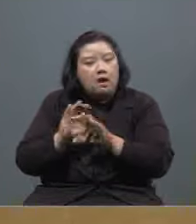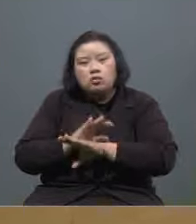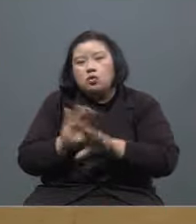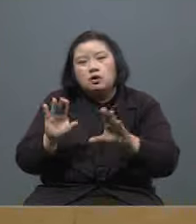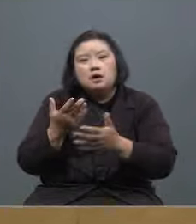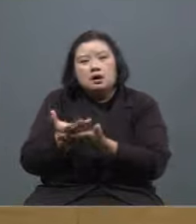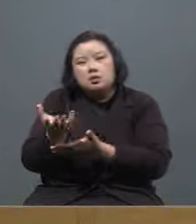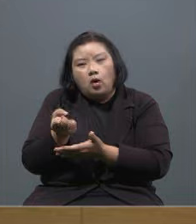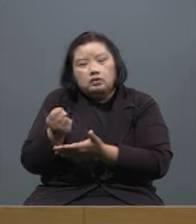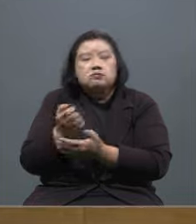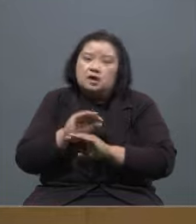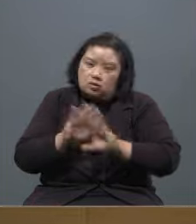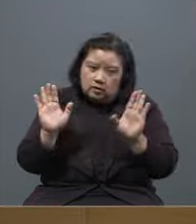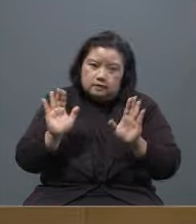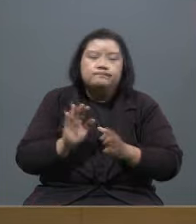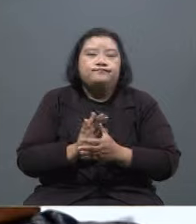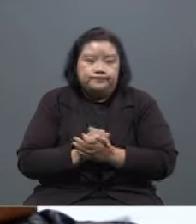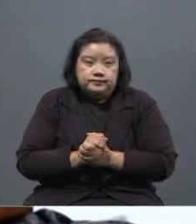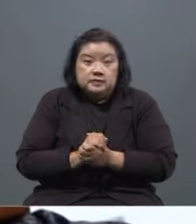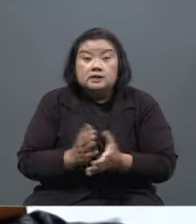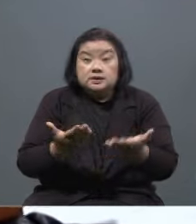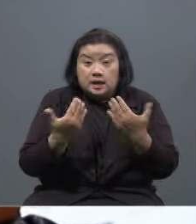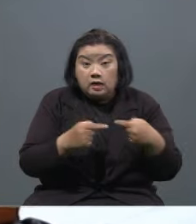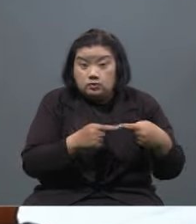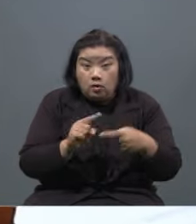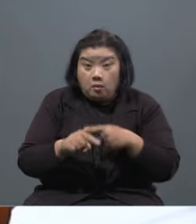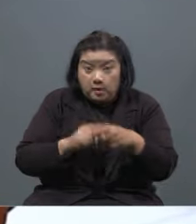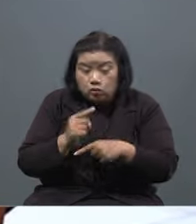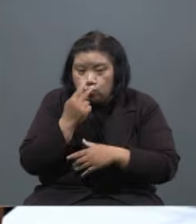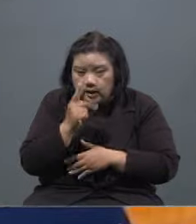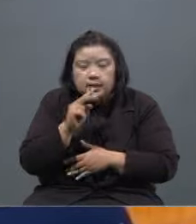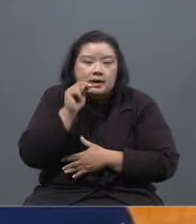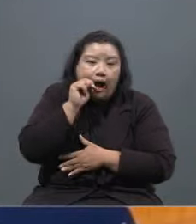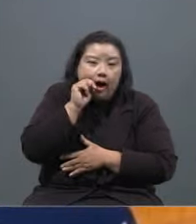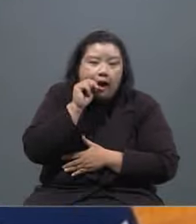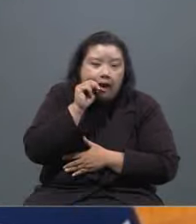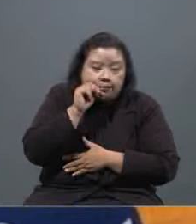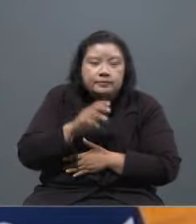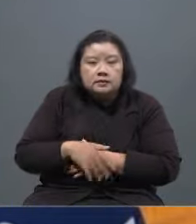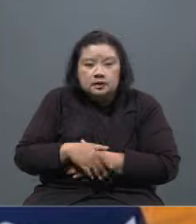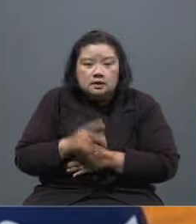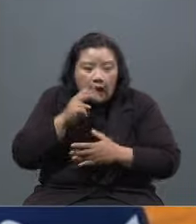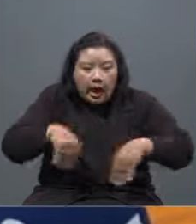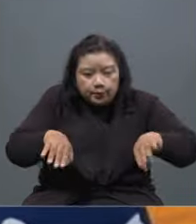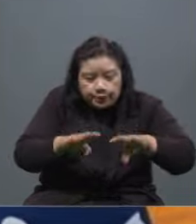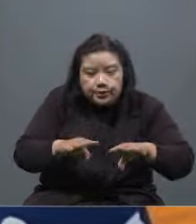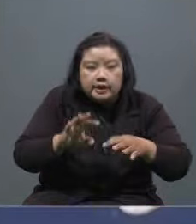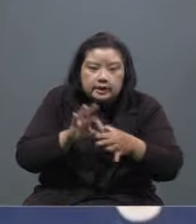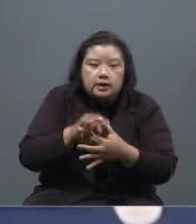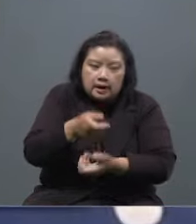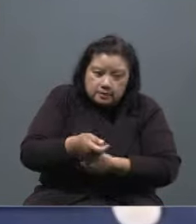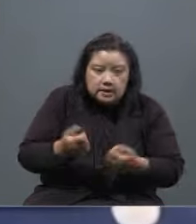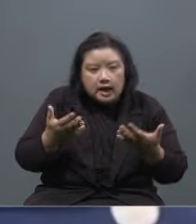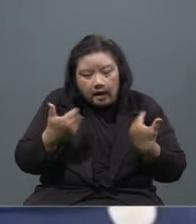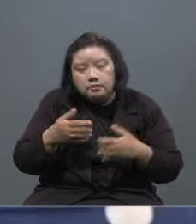จากนี้นะคะนายกรัฐมนตรีและคณะจะไปติดตามการบริหารจัดการน้ำให้เพียงพอสำหรับการอุปโภคบริโภคด้านการเกษตร